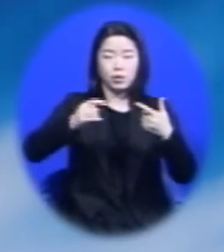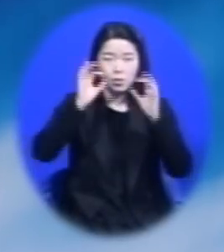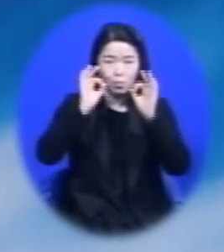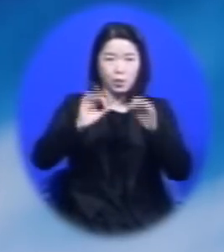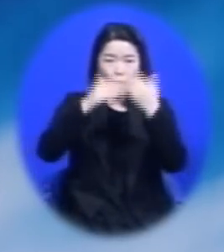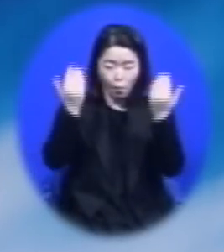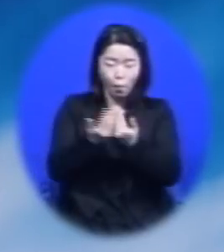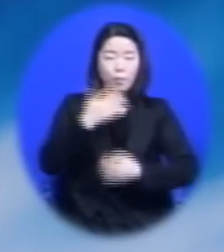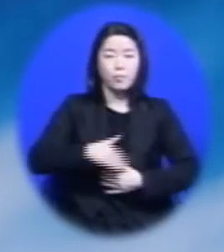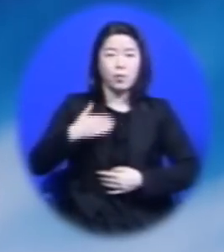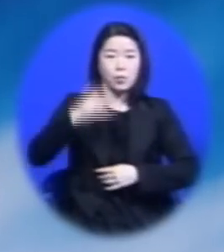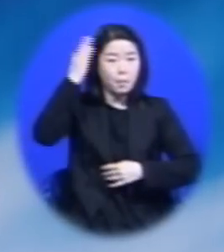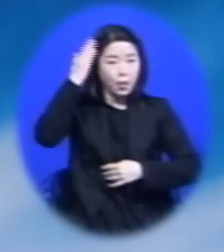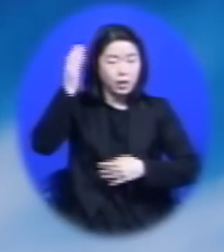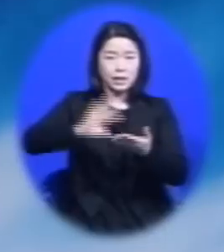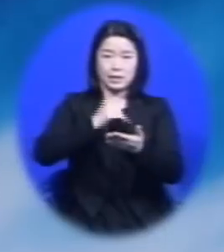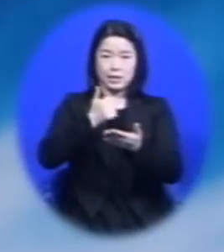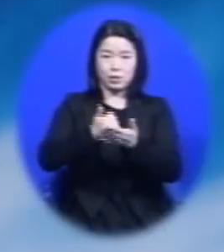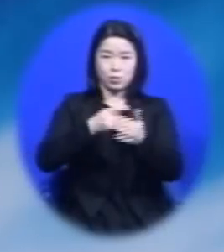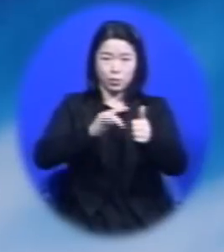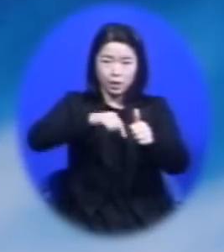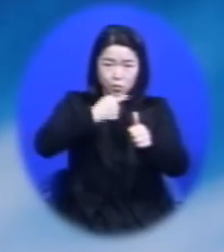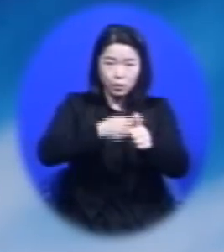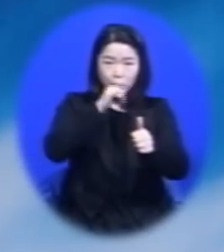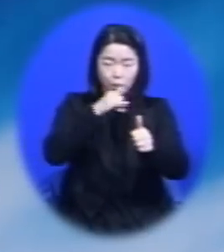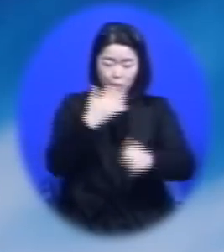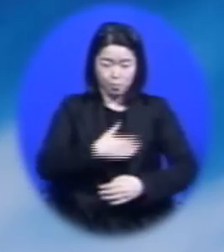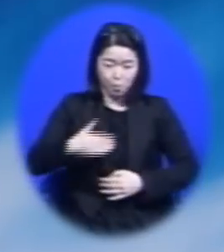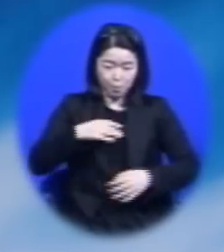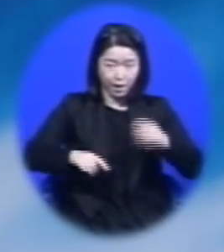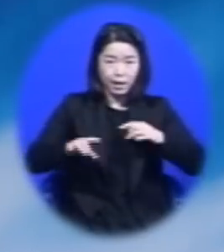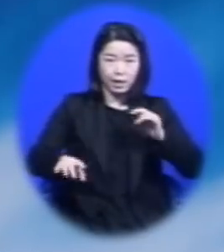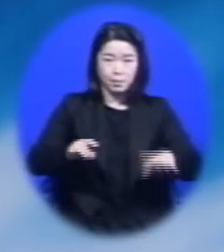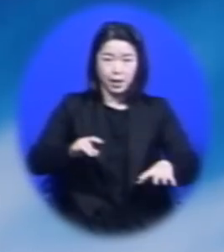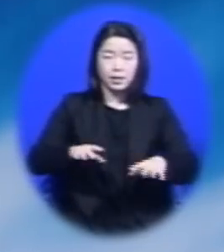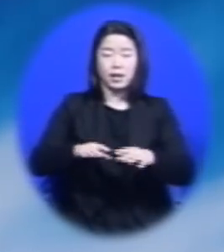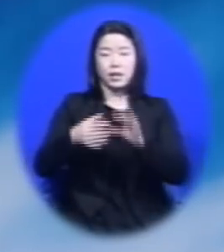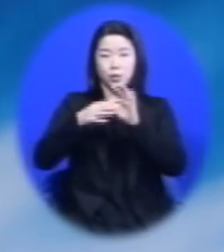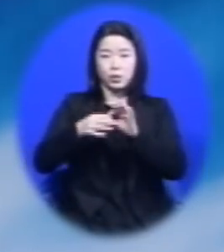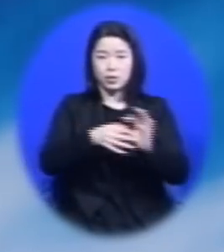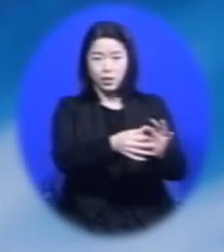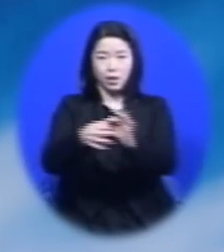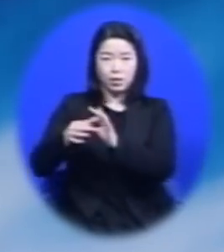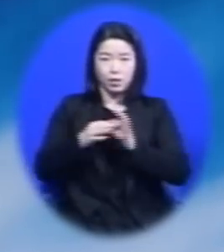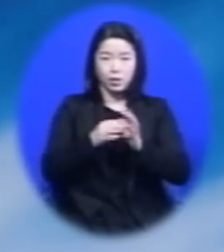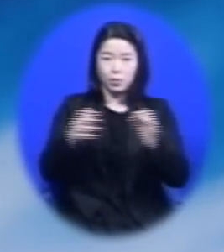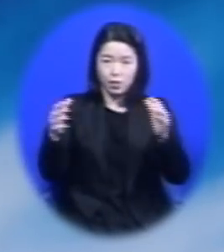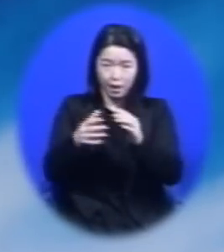머리이신 그리스도께 속해 있으며에 갖추어져 있는 마디를 통하여 연결되고